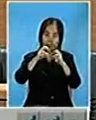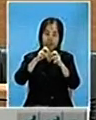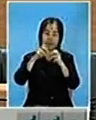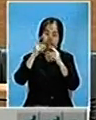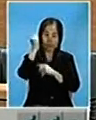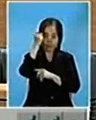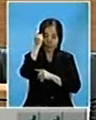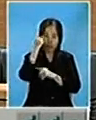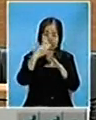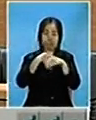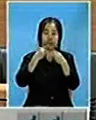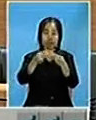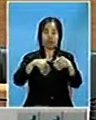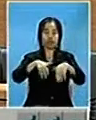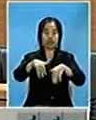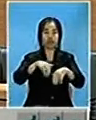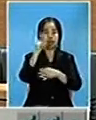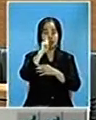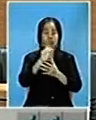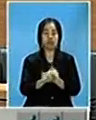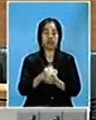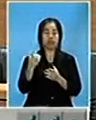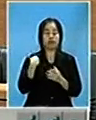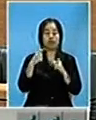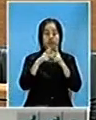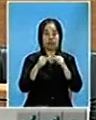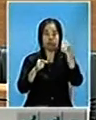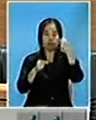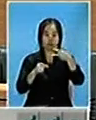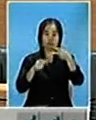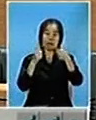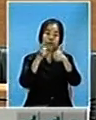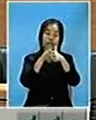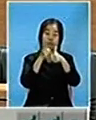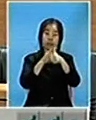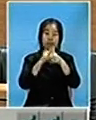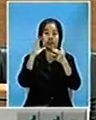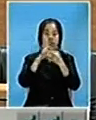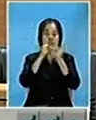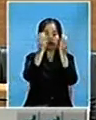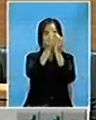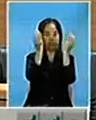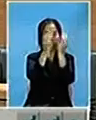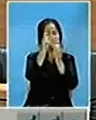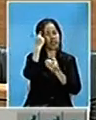ครับเรื่องที่1ก็คือหลักคิดรัฐธรรมนูญหรือ